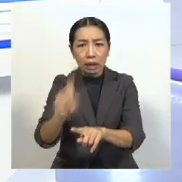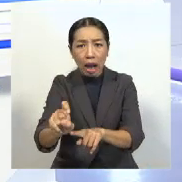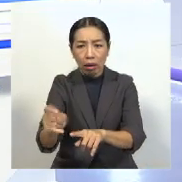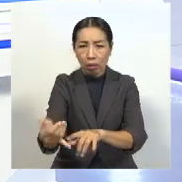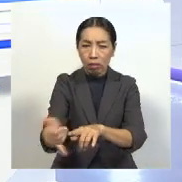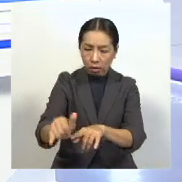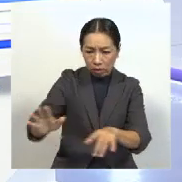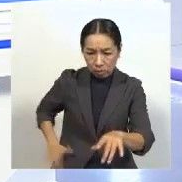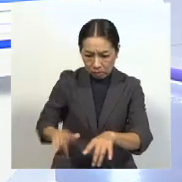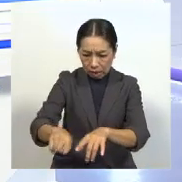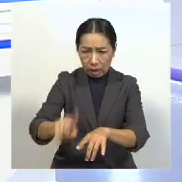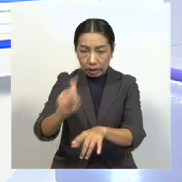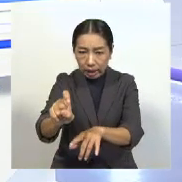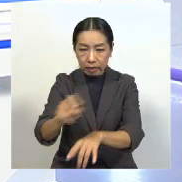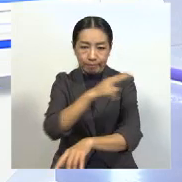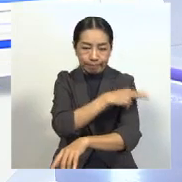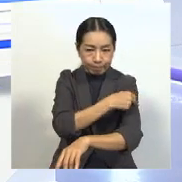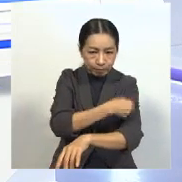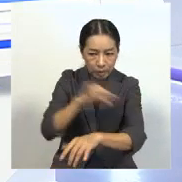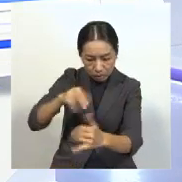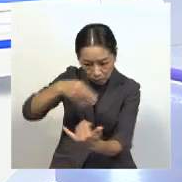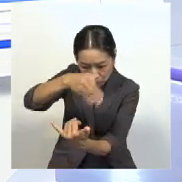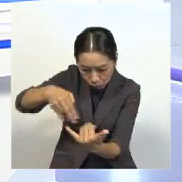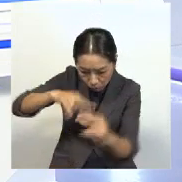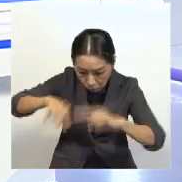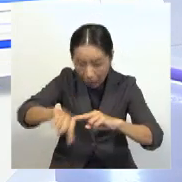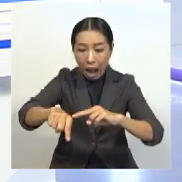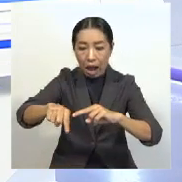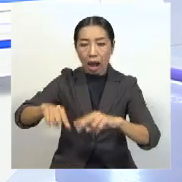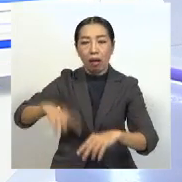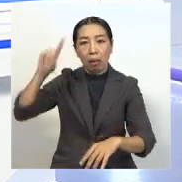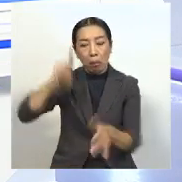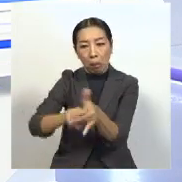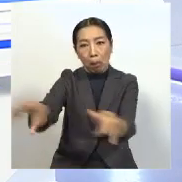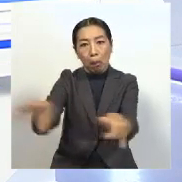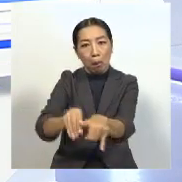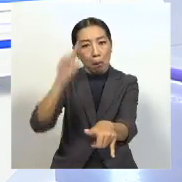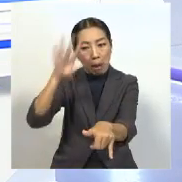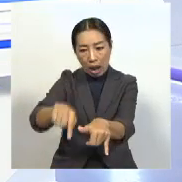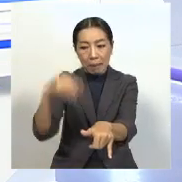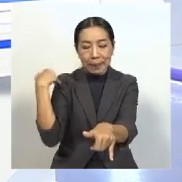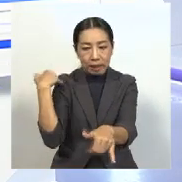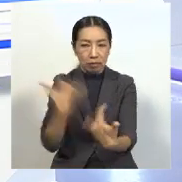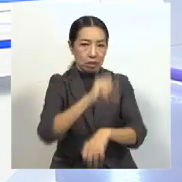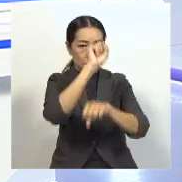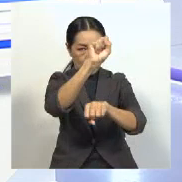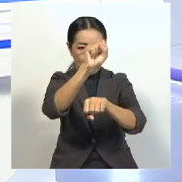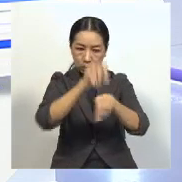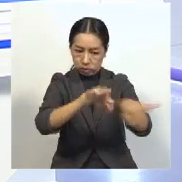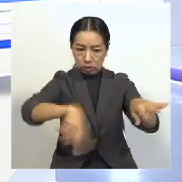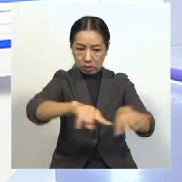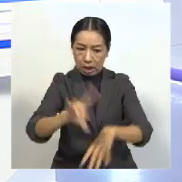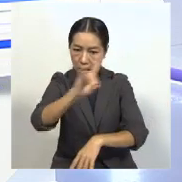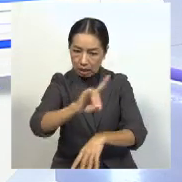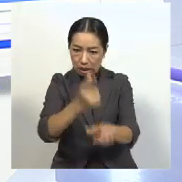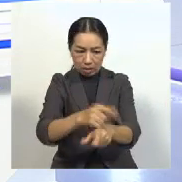าน้องหมาตัวนี้เนี่ยมีเชื้อของโรคพิษสุนัขบ้าทำให้ตอนนี้มีการประกาศกำหนดเขตในการควบคุมนะครับห้ามเคลื่อนย้ายสั